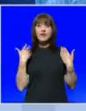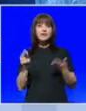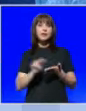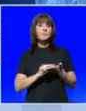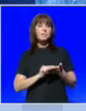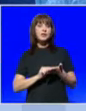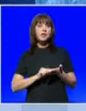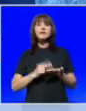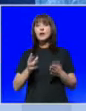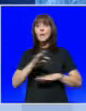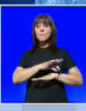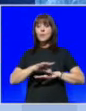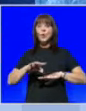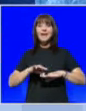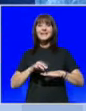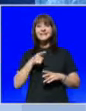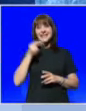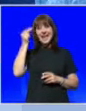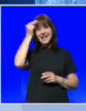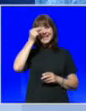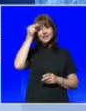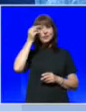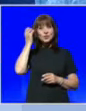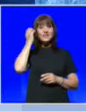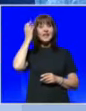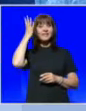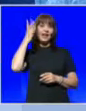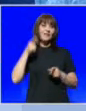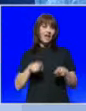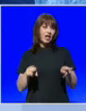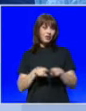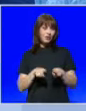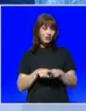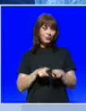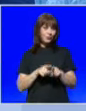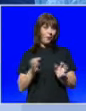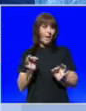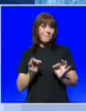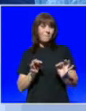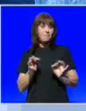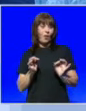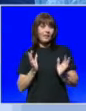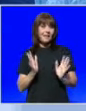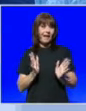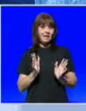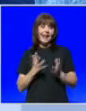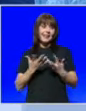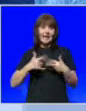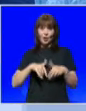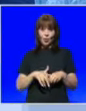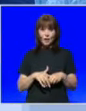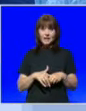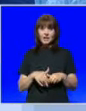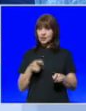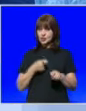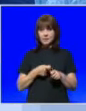курсовите проекти с помощта на изкуствения интелект, понеже говорим за модерните технологии и новите, които се включват в образованието. Ще направите ли